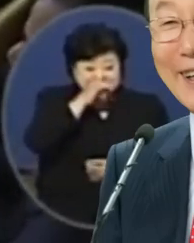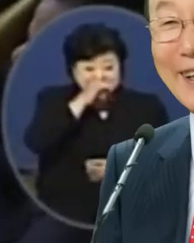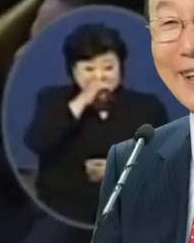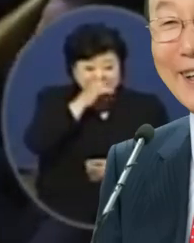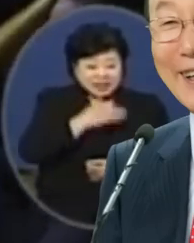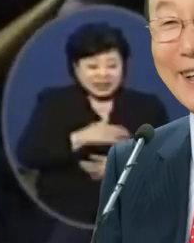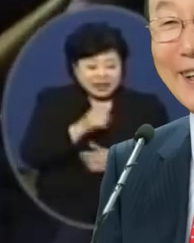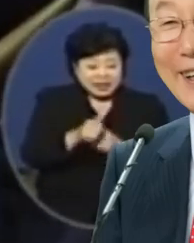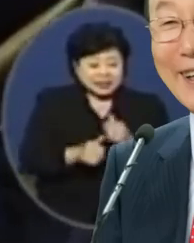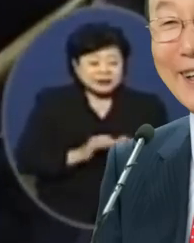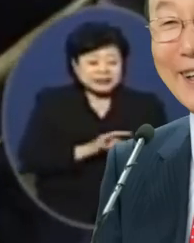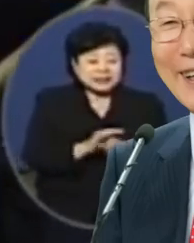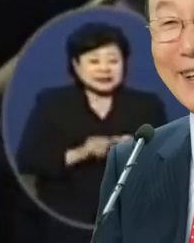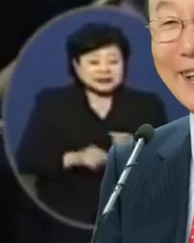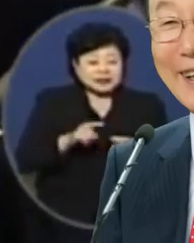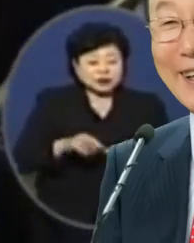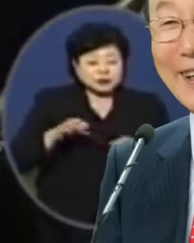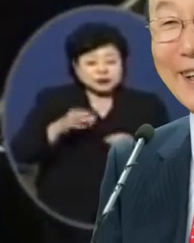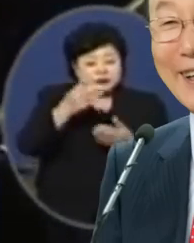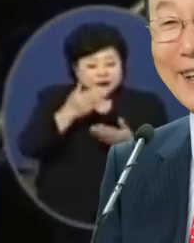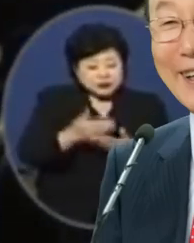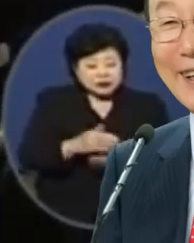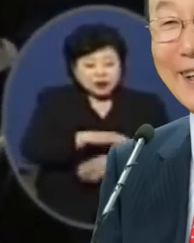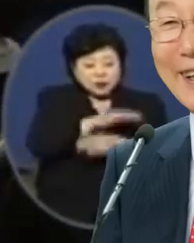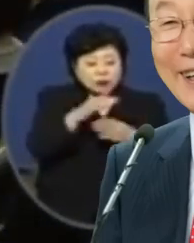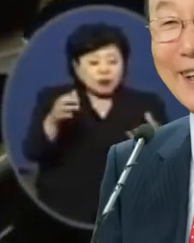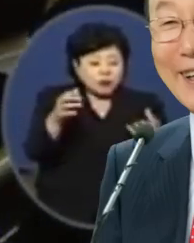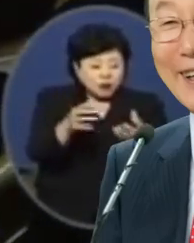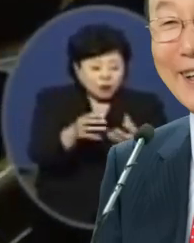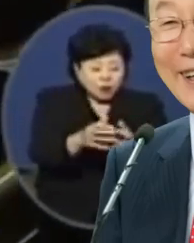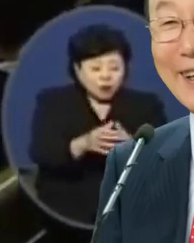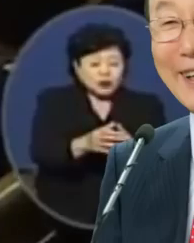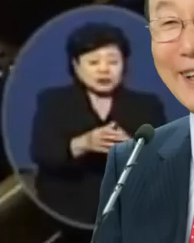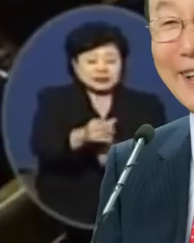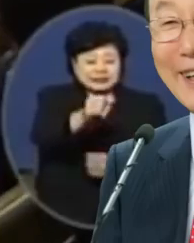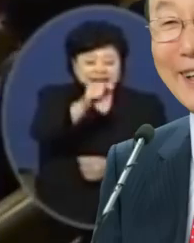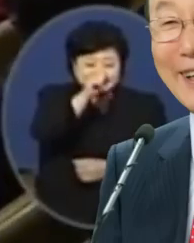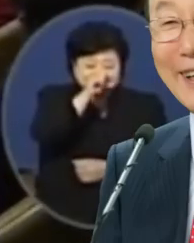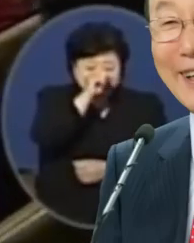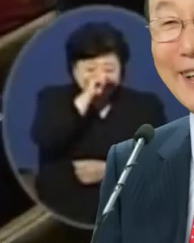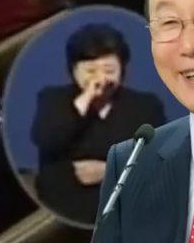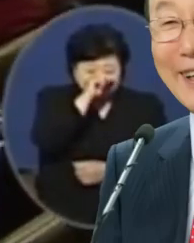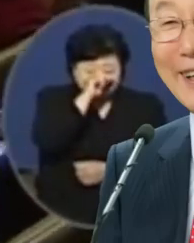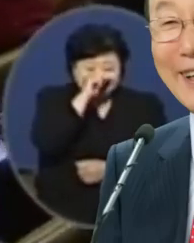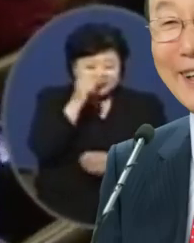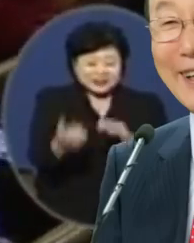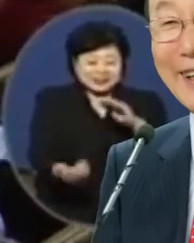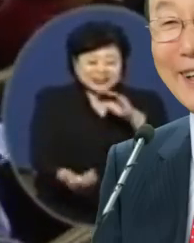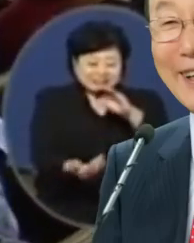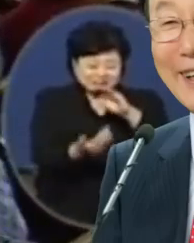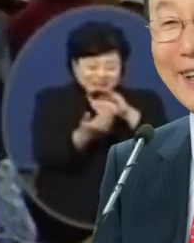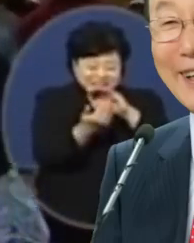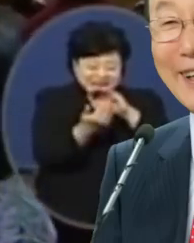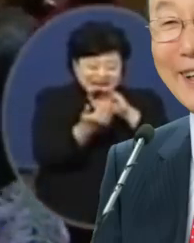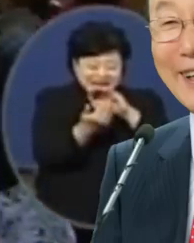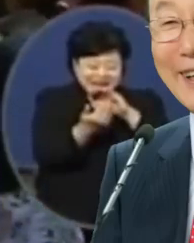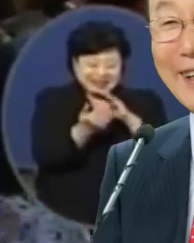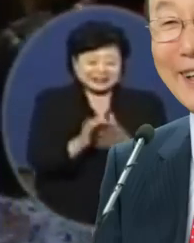우리가 알거니와 하나님을 사랑하는 자 곧 그 뜻대로 부르심을 입은 자들에게는 모든 것이 합력하여 선을